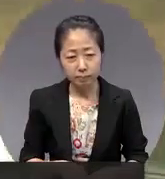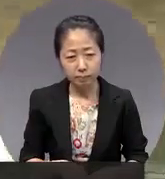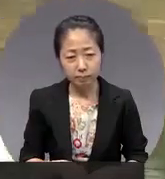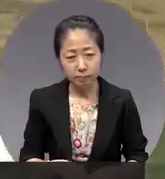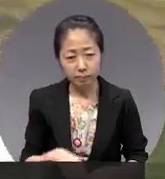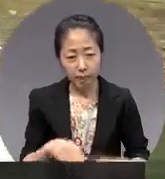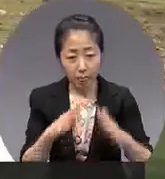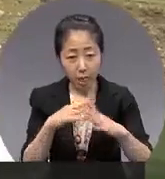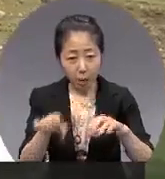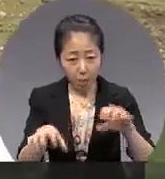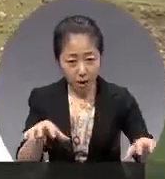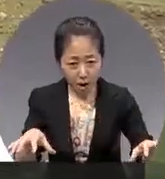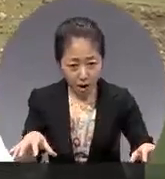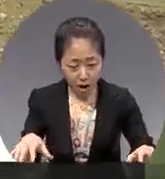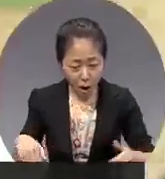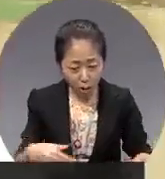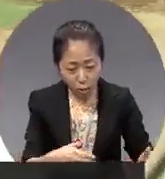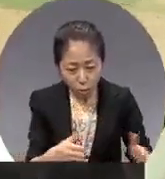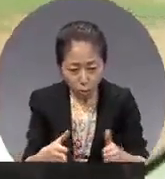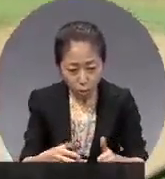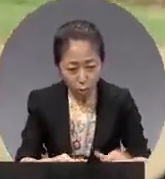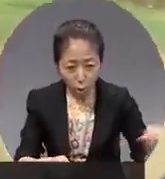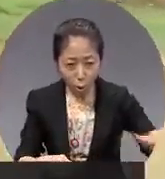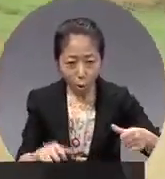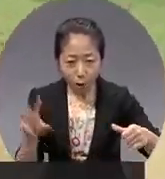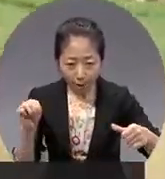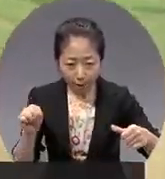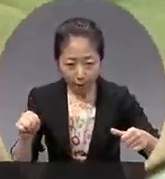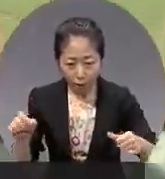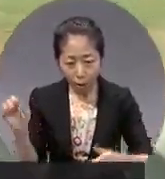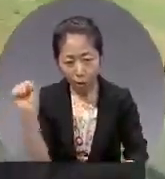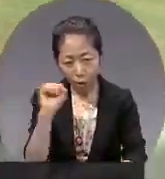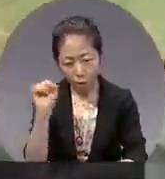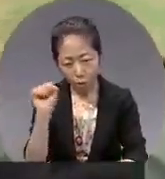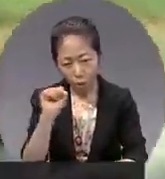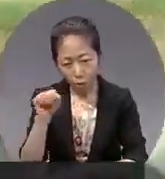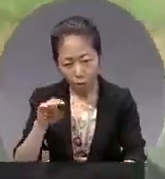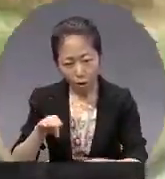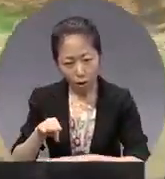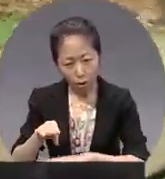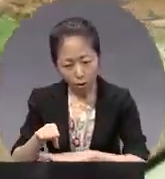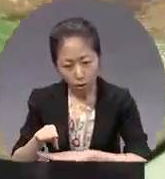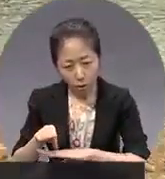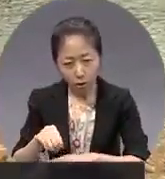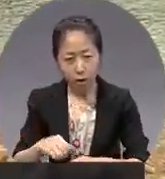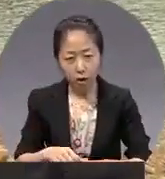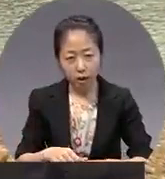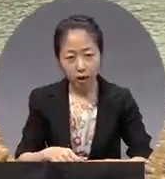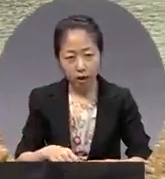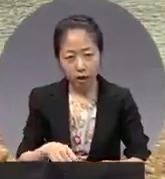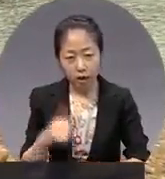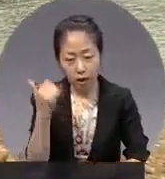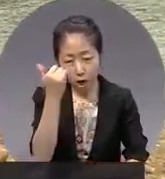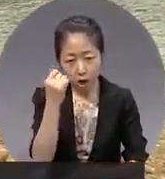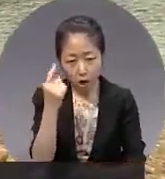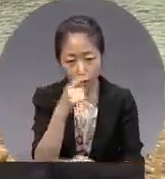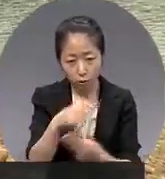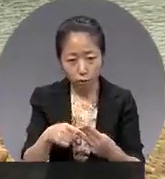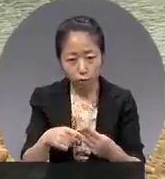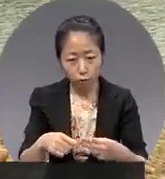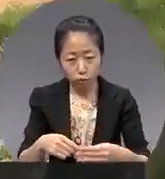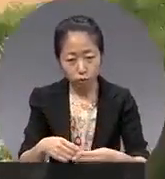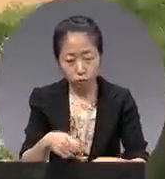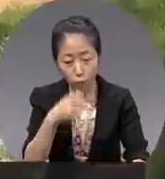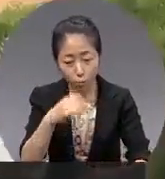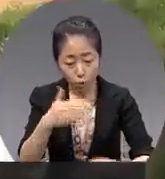마을 비포장도로를 따라 차로 500m 를 더 가야 마주하는 충주 땜 상류지역 가뭄으로 수위가 내려가면서